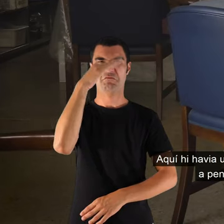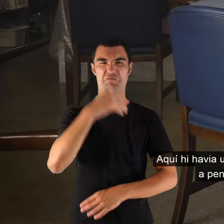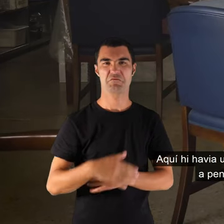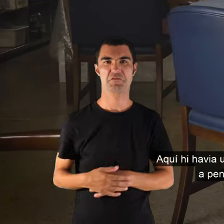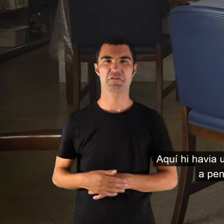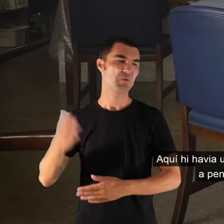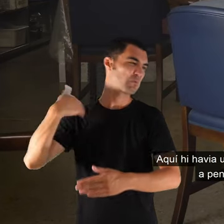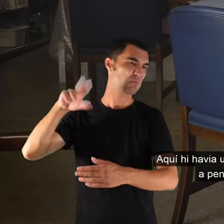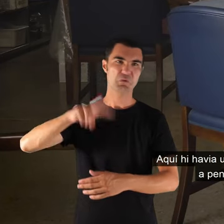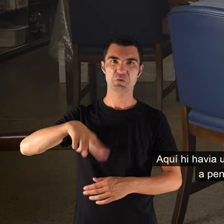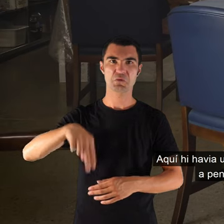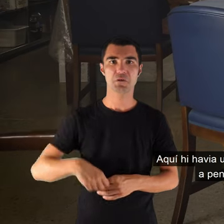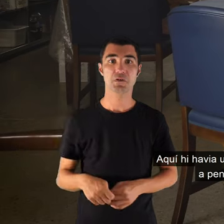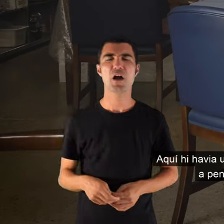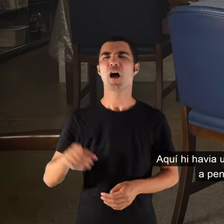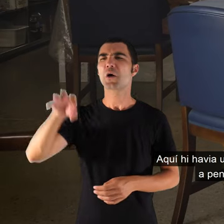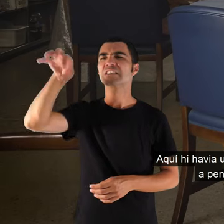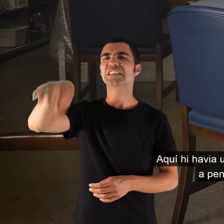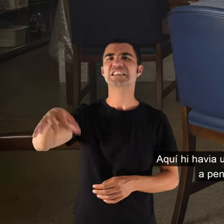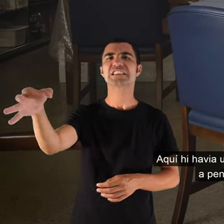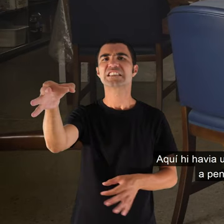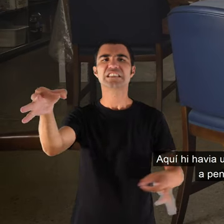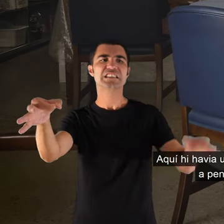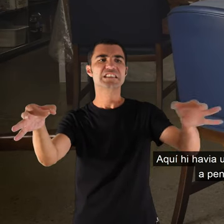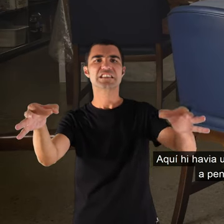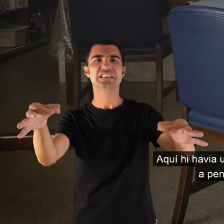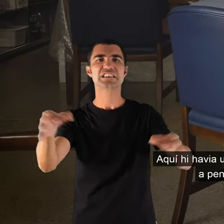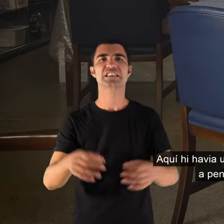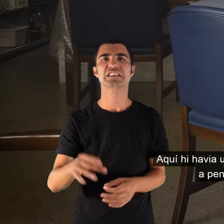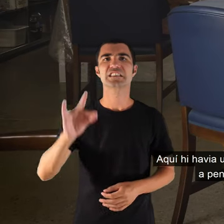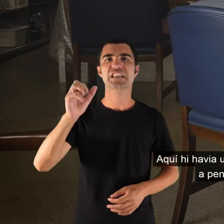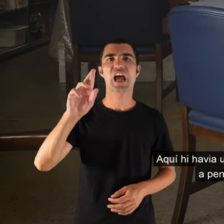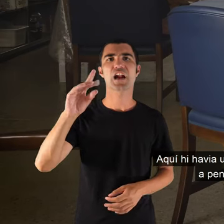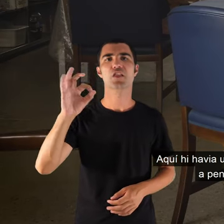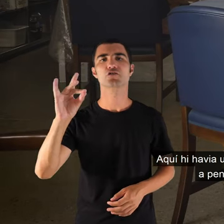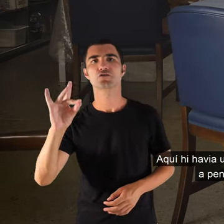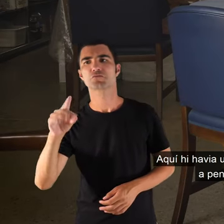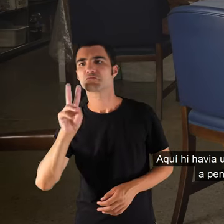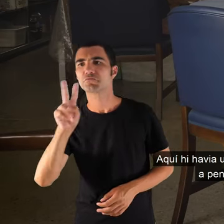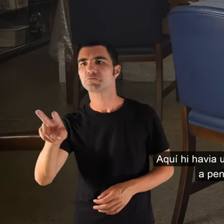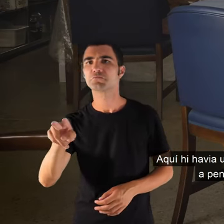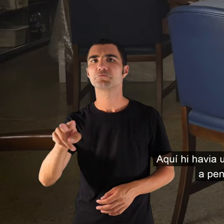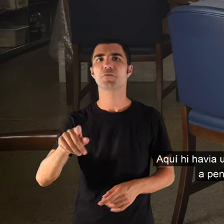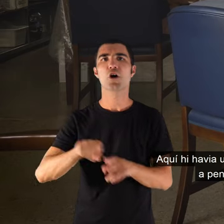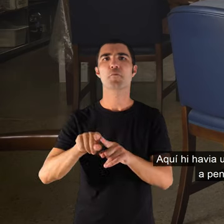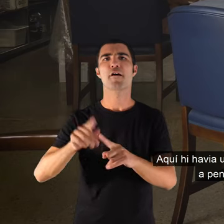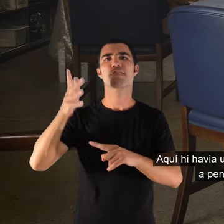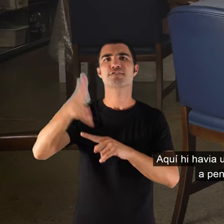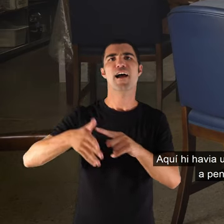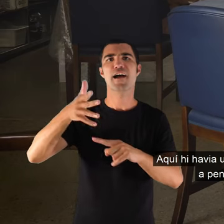havia uns senyors que els deien els Sabes, tenien una fàbrica de